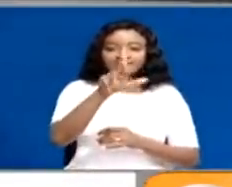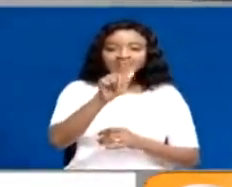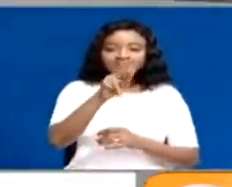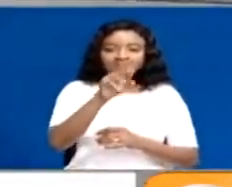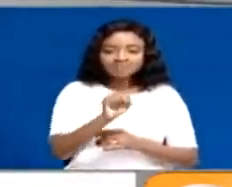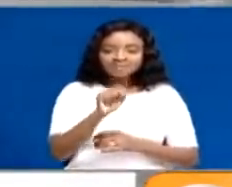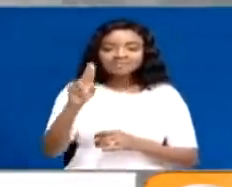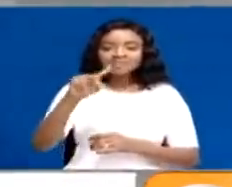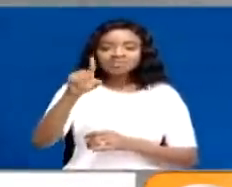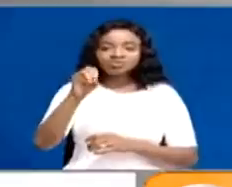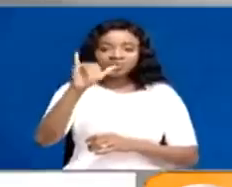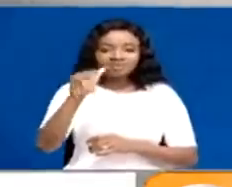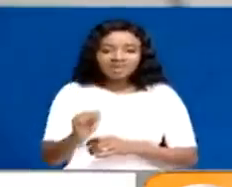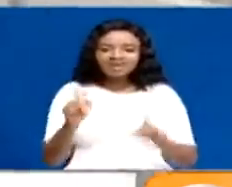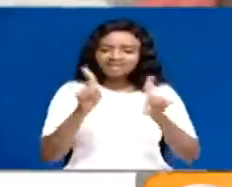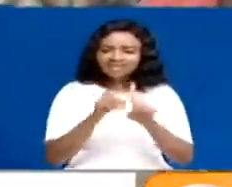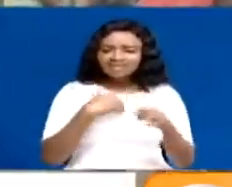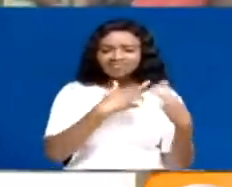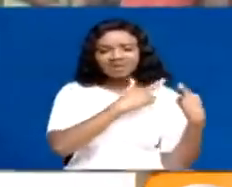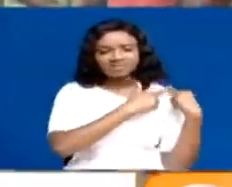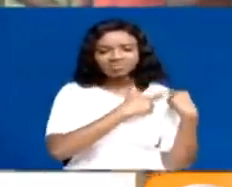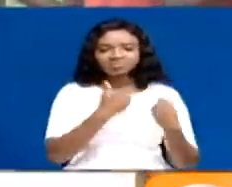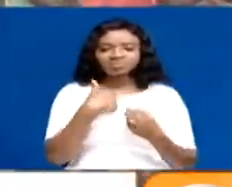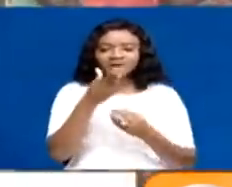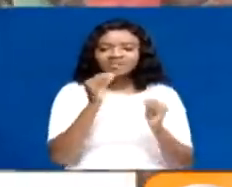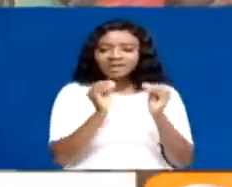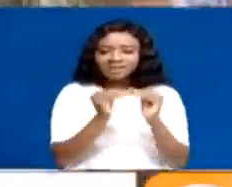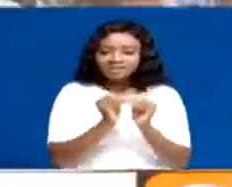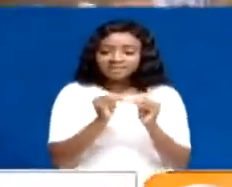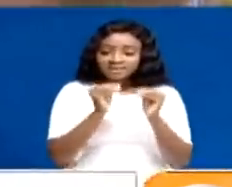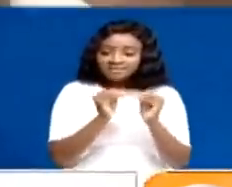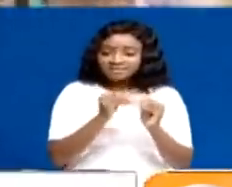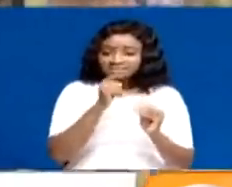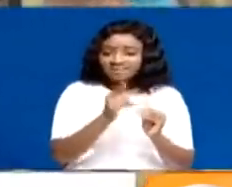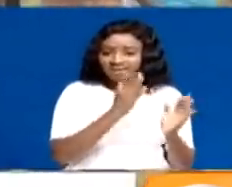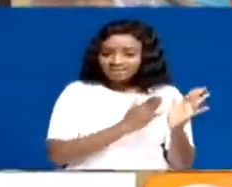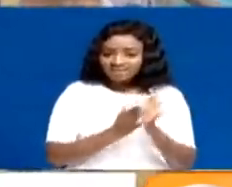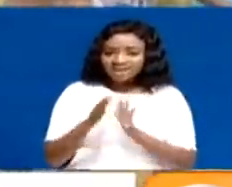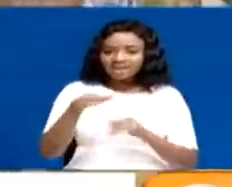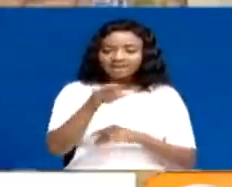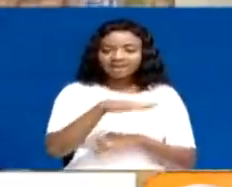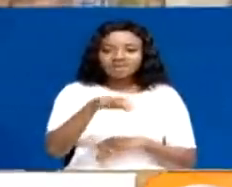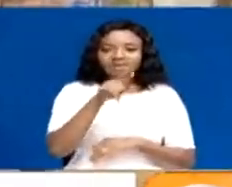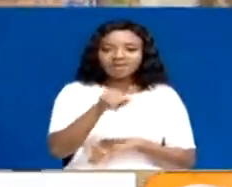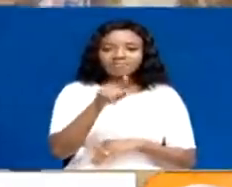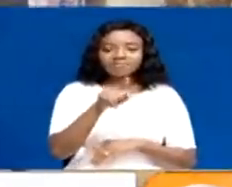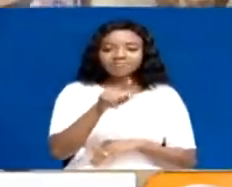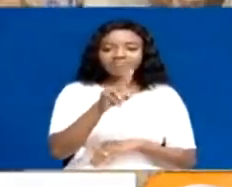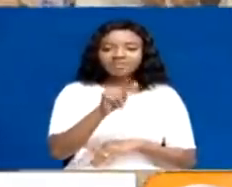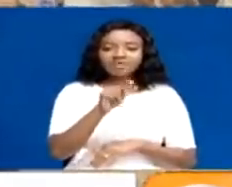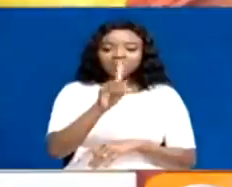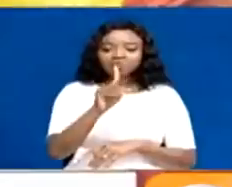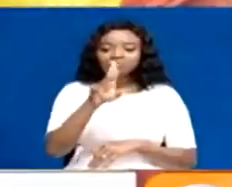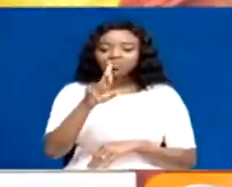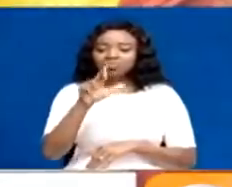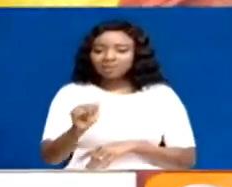pia walikuwa na kibarua kigumu cha kufanya mkutano waliokuwa wamepania katika eneo la Ndura Nature Park. They are